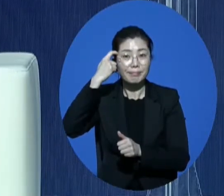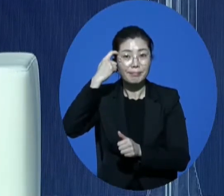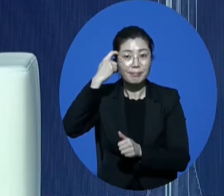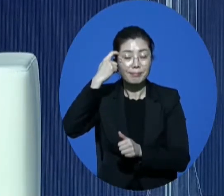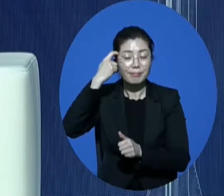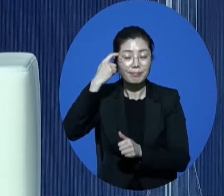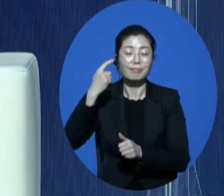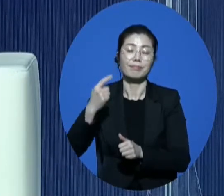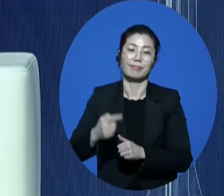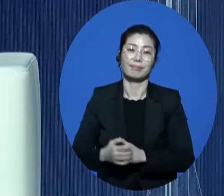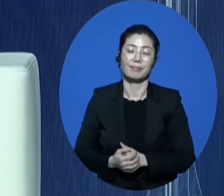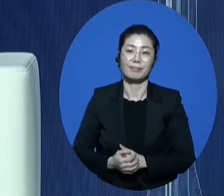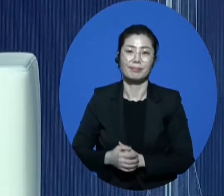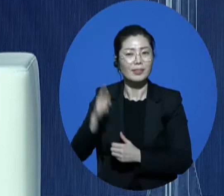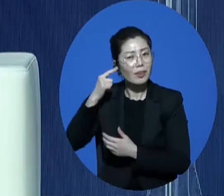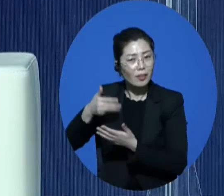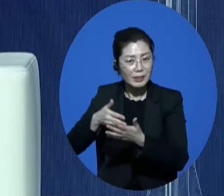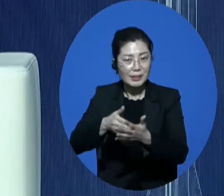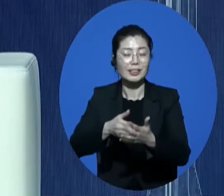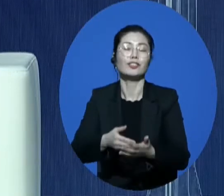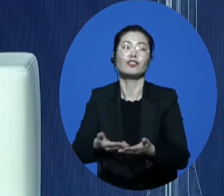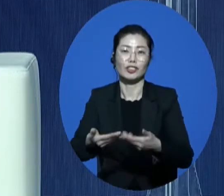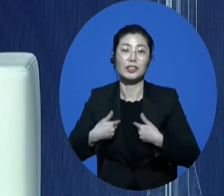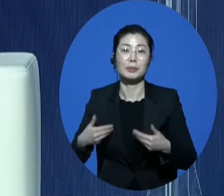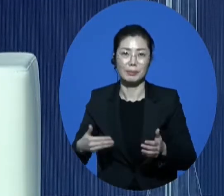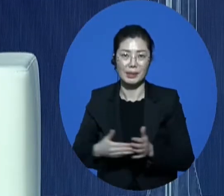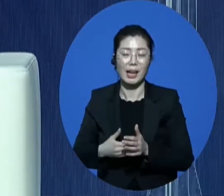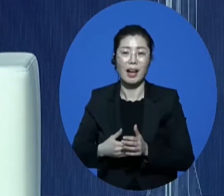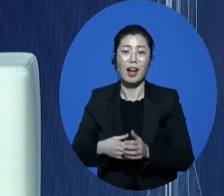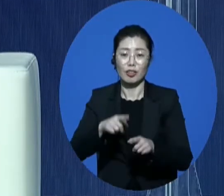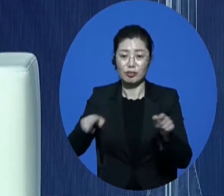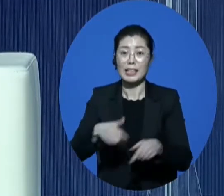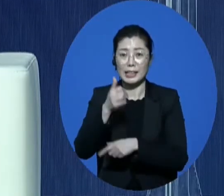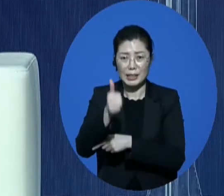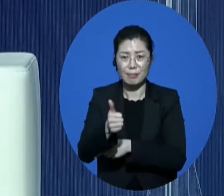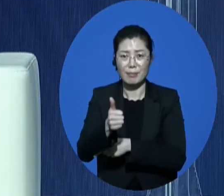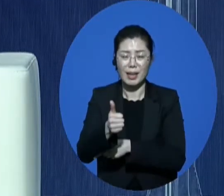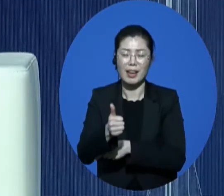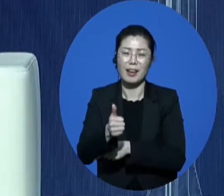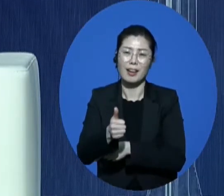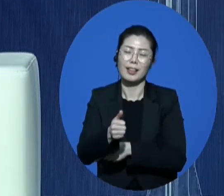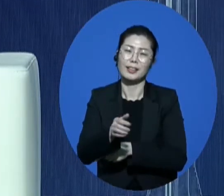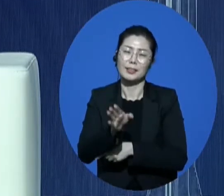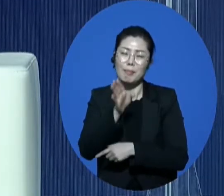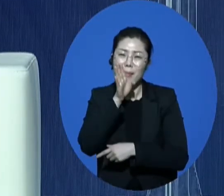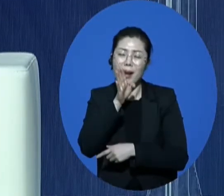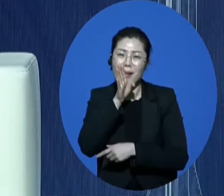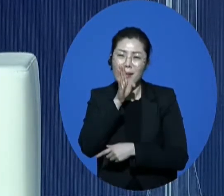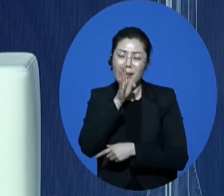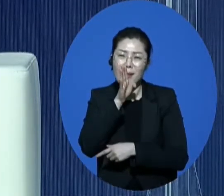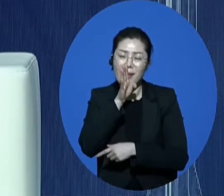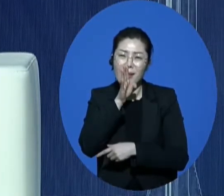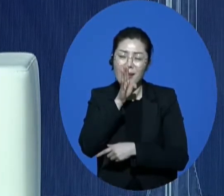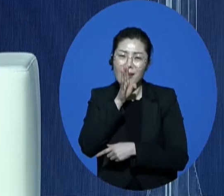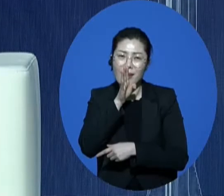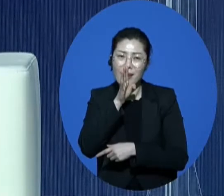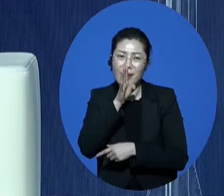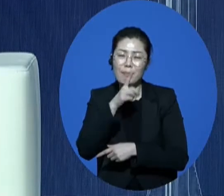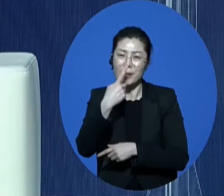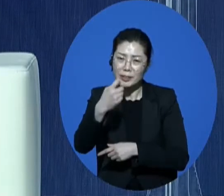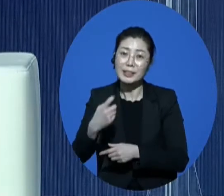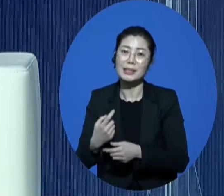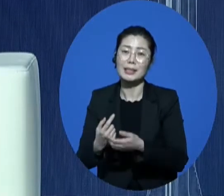그런 정책을 제안해 주셨습니다. 우리 정근배 국장님의 아주 팩트 있는 발제